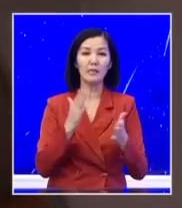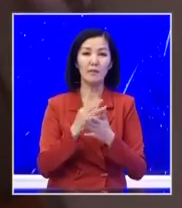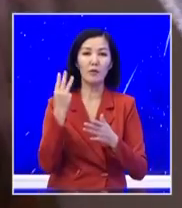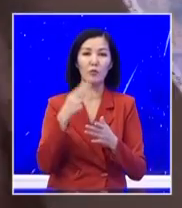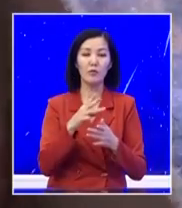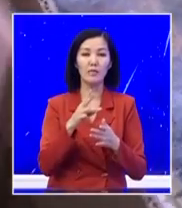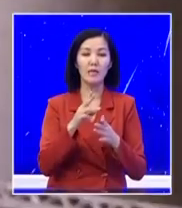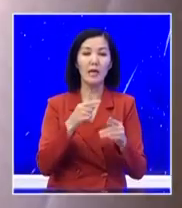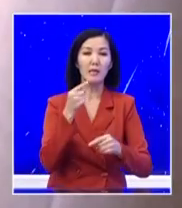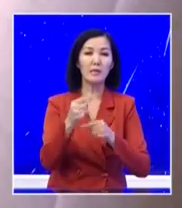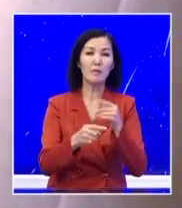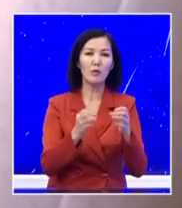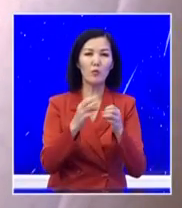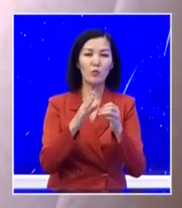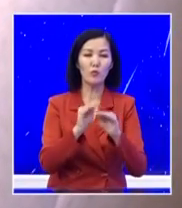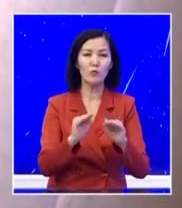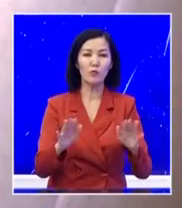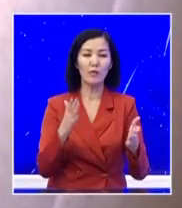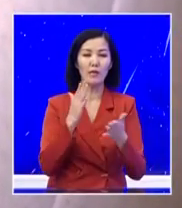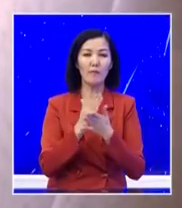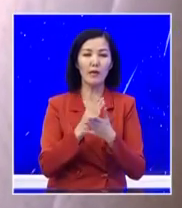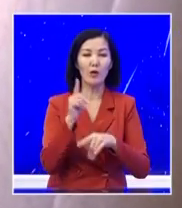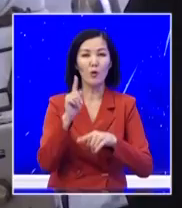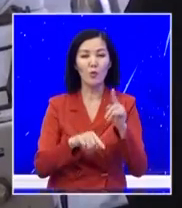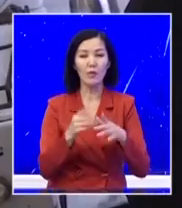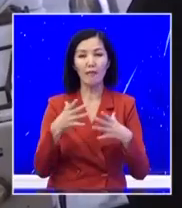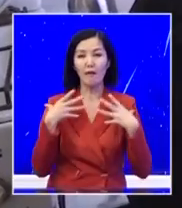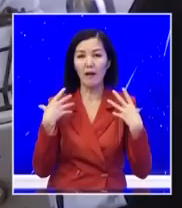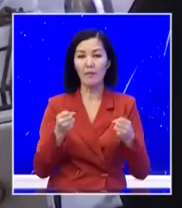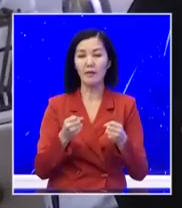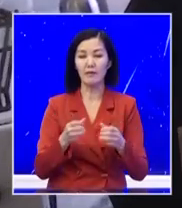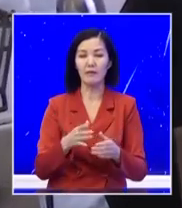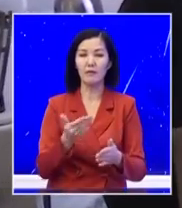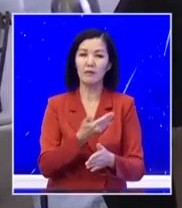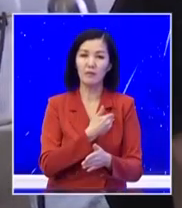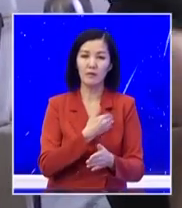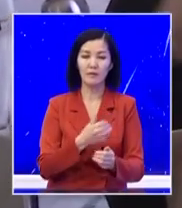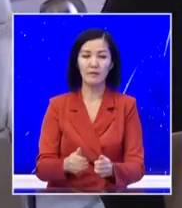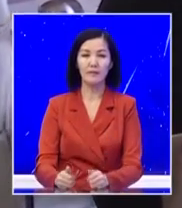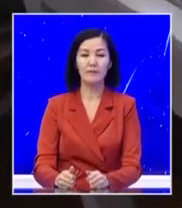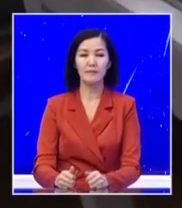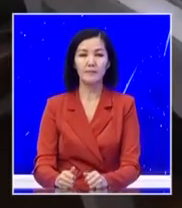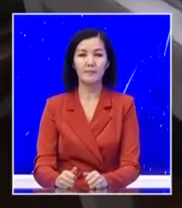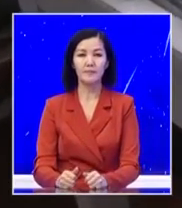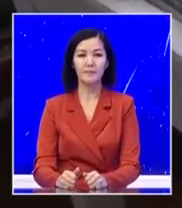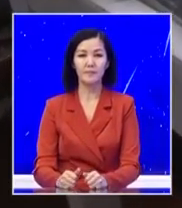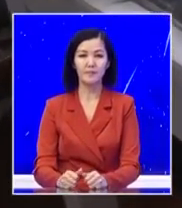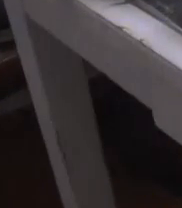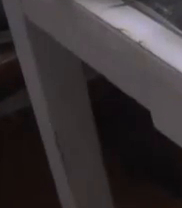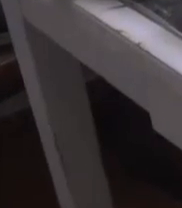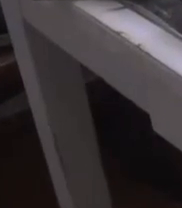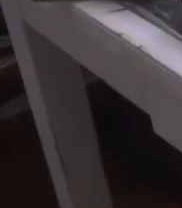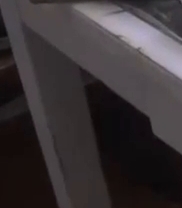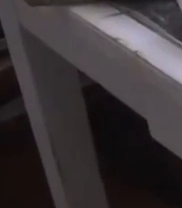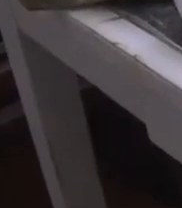немере, 14 шөбере сүйіп отыр. Бар тілегі отаны мен елінің амандығы. Медет Жұмабай, Гүлмира Темірғалиева, Мадин Байбосынов, Жетісу